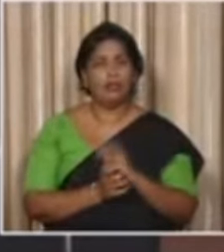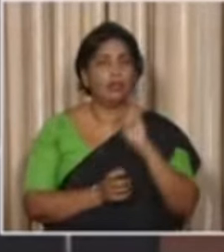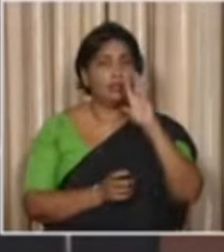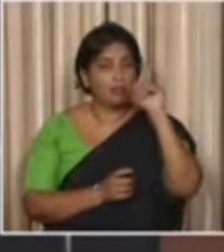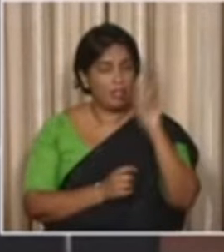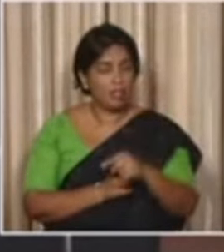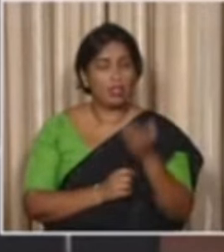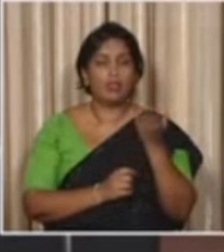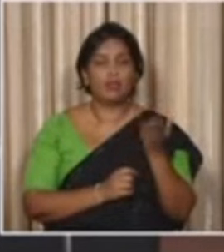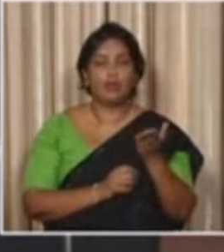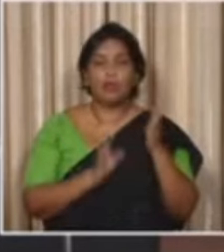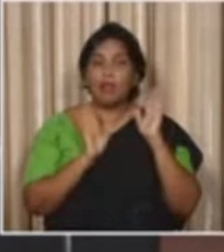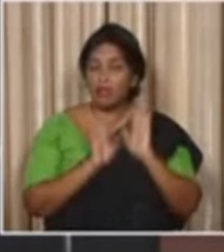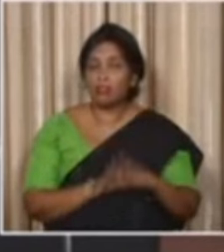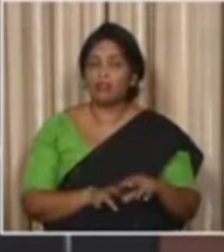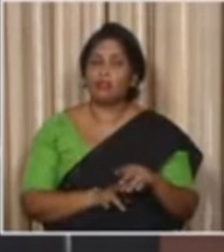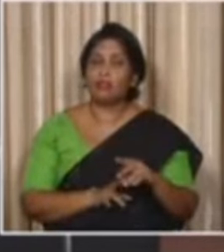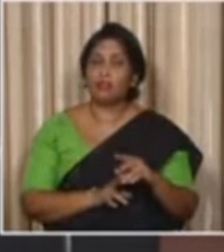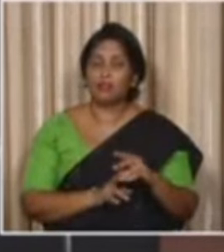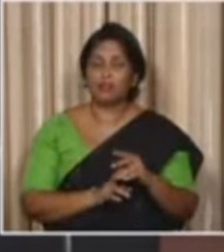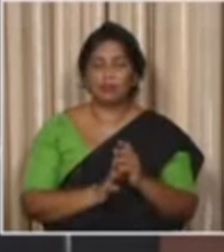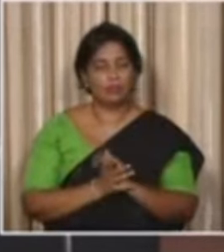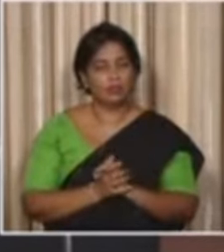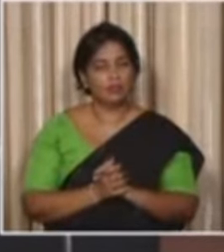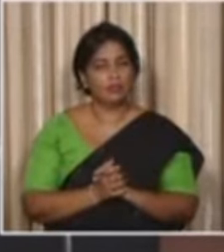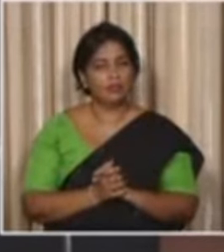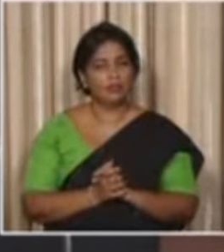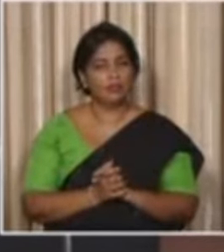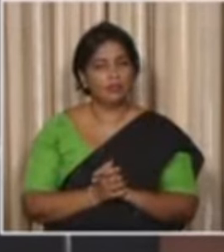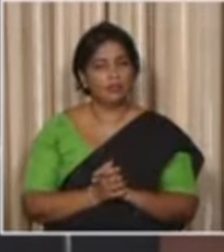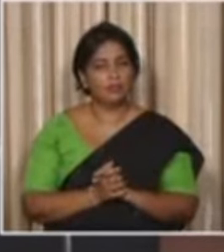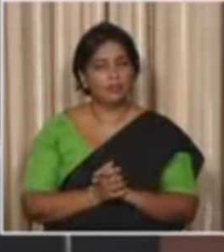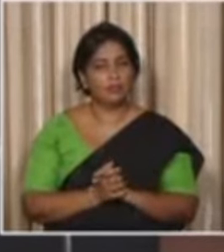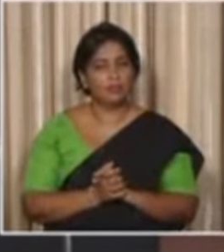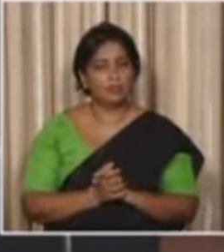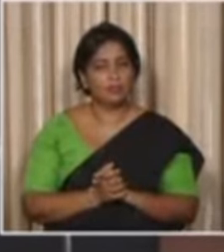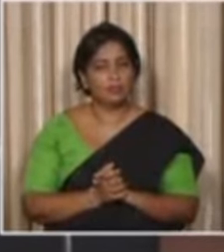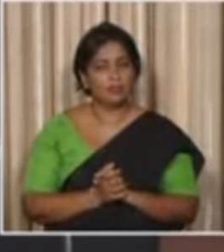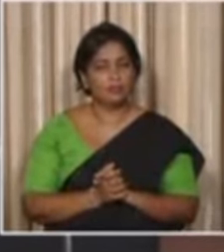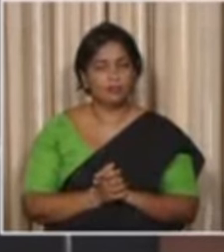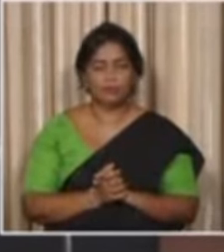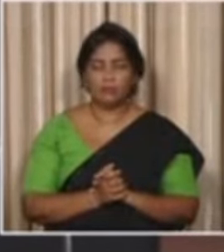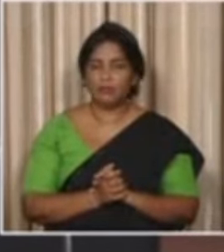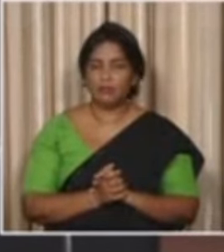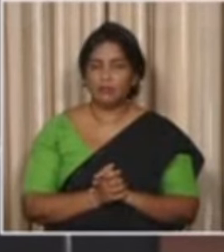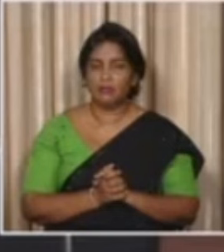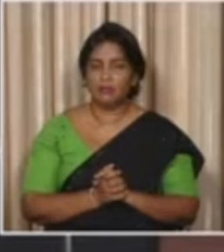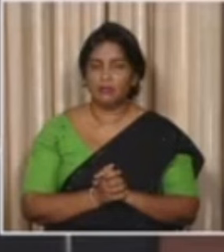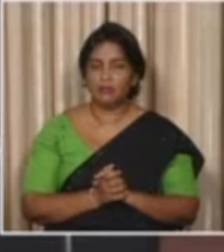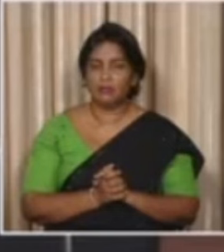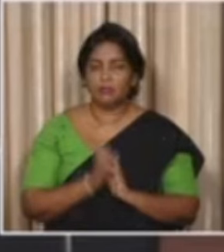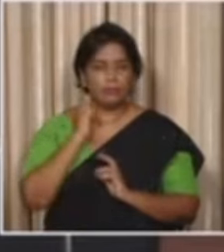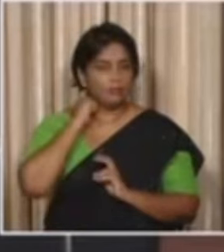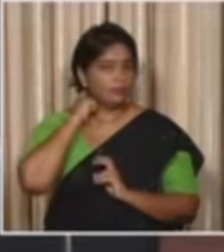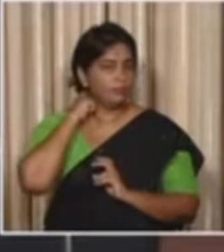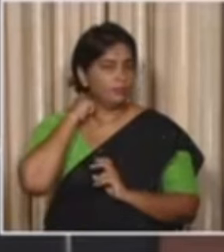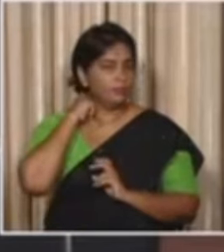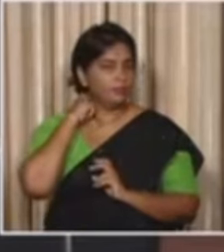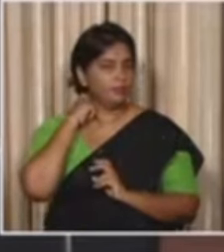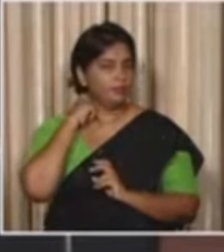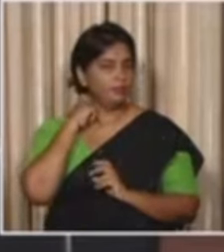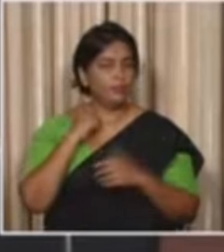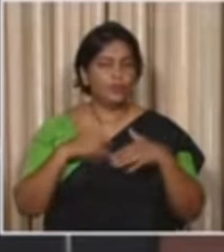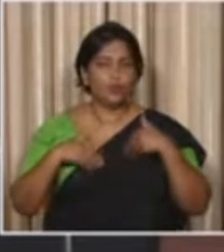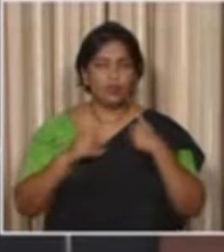35000 ඉල්ලුවේ අන්තිමට ඒගොල්ලෝ කිව්වා දෙකෙන් බෝ කිව්වා දෙන්න අපි දෙකෙන් බෝ කිව්වා සෙටල් වෙන්නම් කියලා කරු අපේ